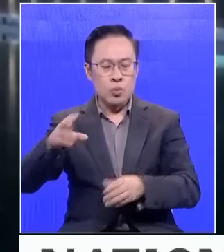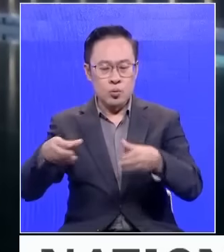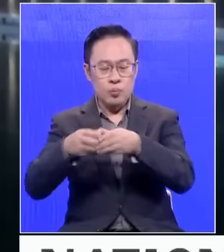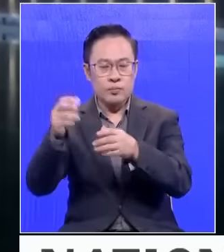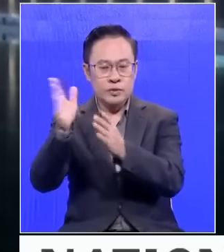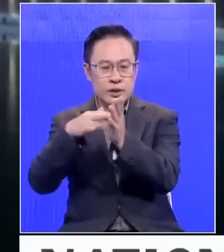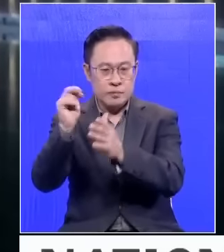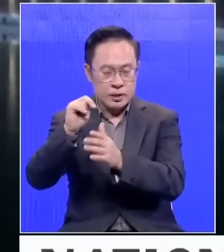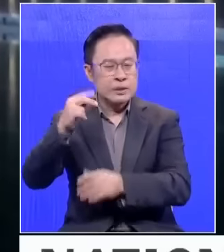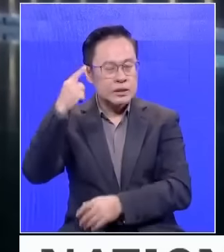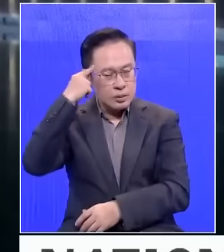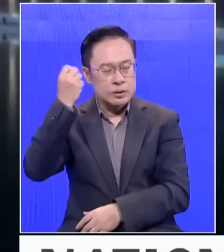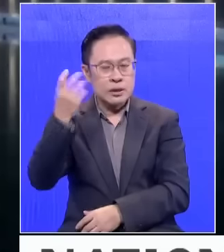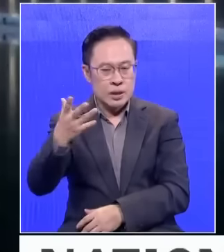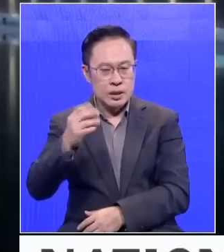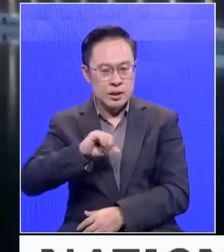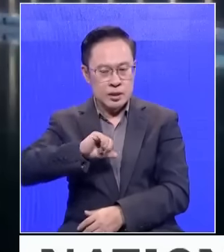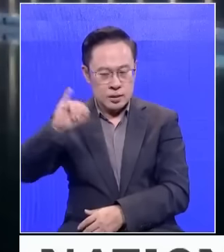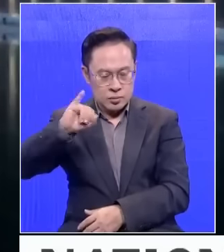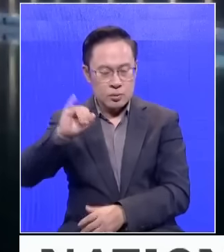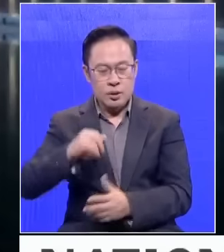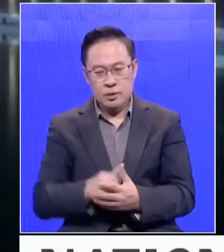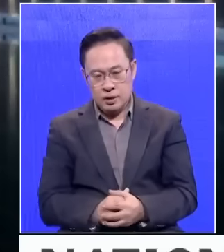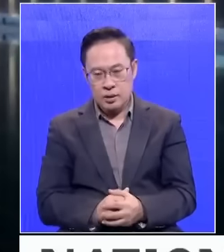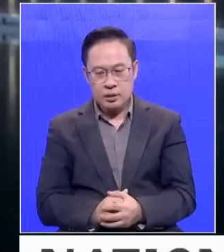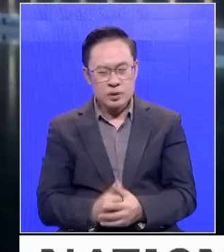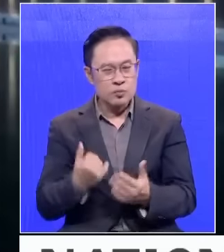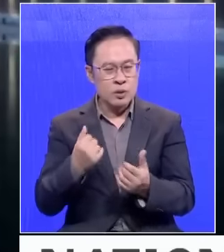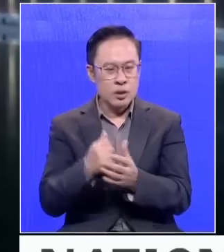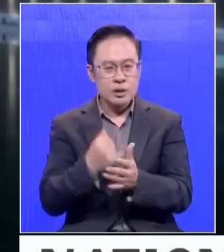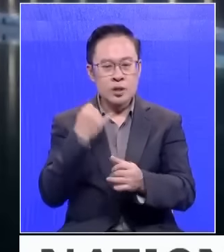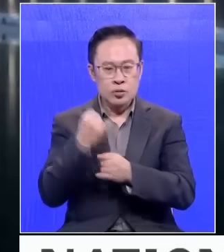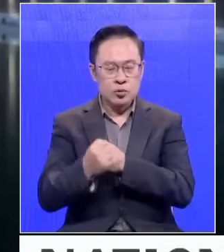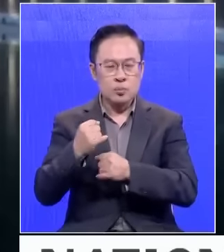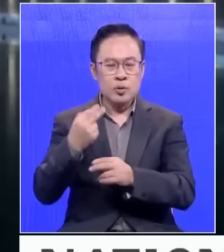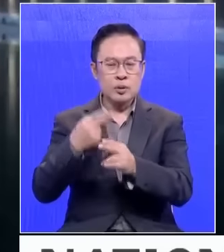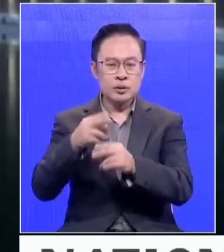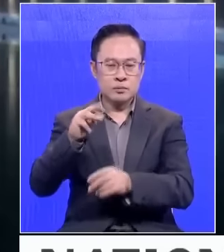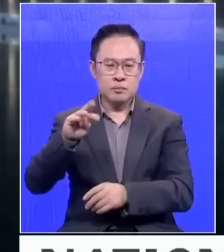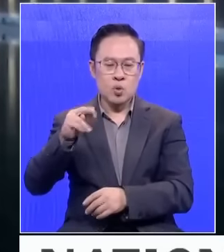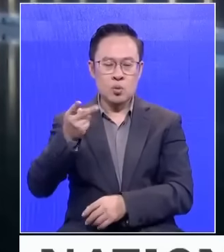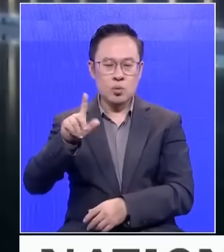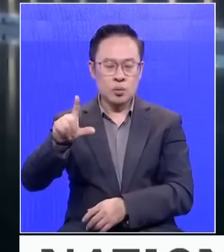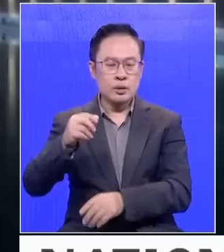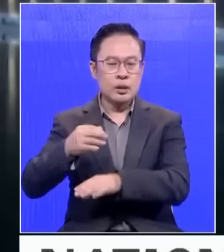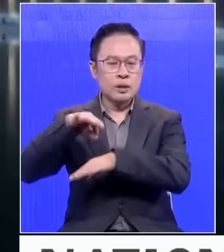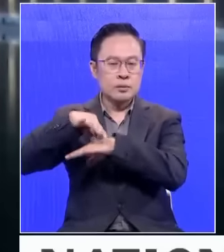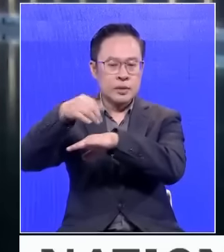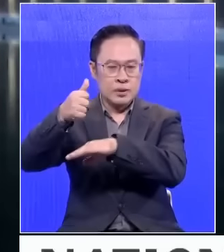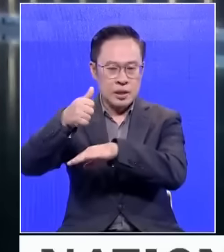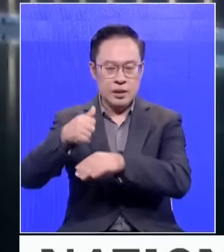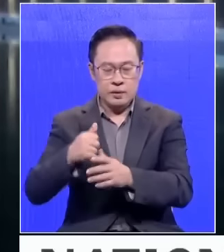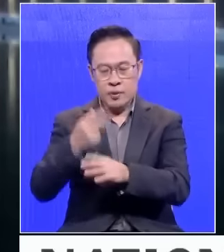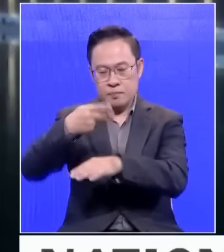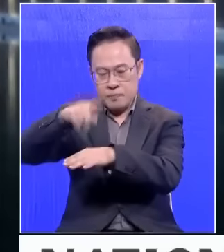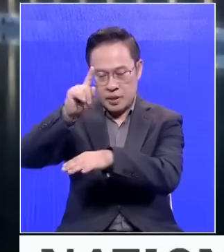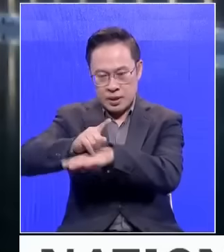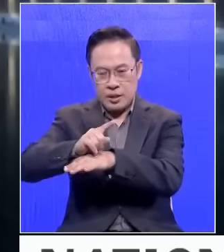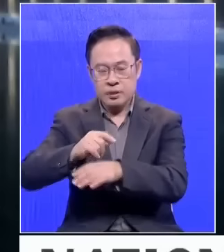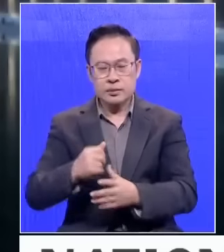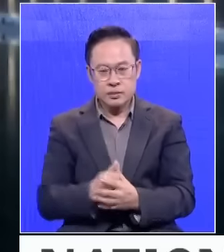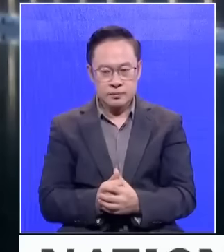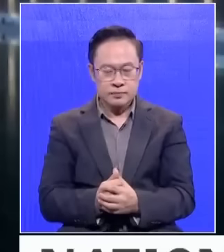ยทัศน์นะครับก็คาดว่าผลการเลือกประธานวุฒิสภาในวันนี้ก็ไม่น่าจะพลิกไปจากที่มีการคาดการณ์กันก็คือนายมงคลสุรสัจจะก็อาจจะได้รับม